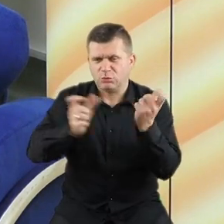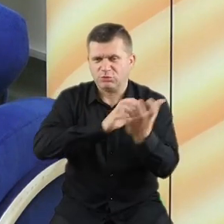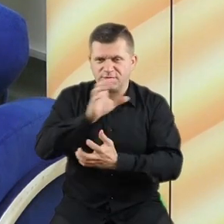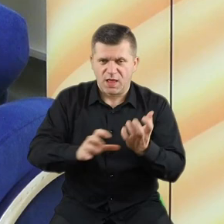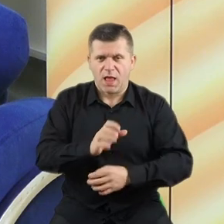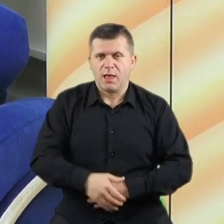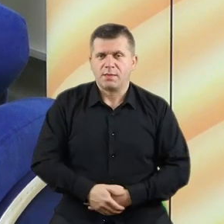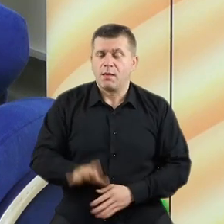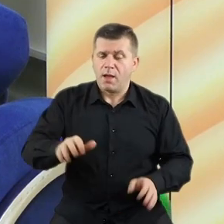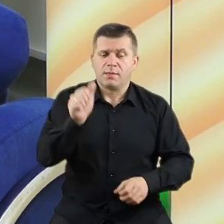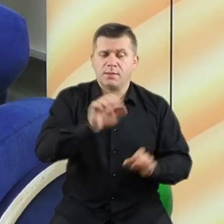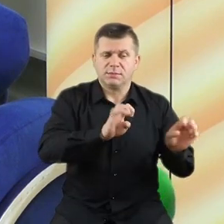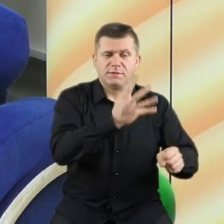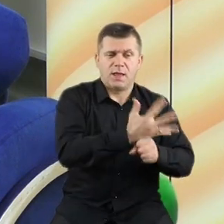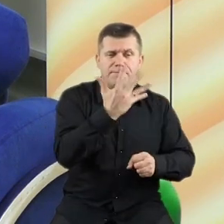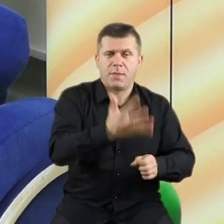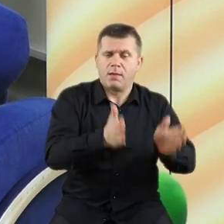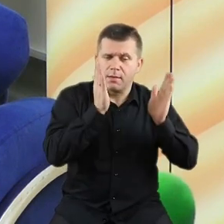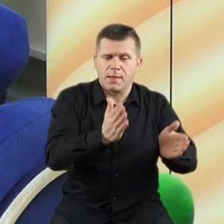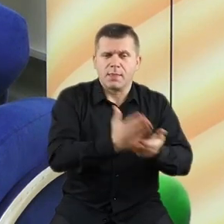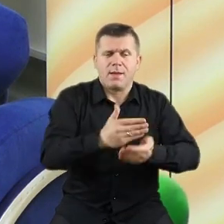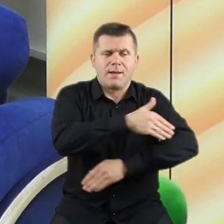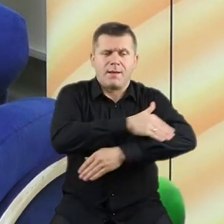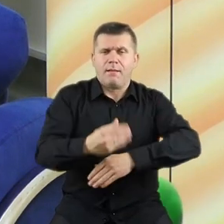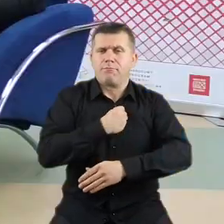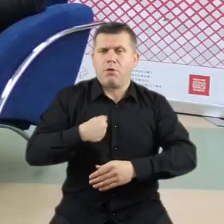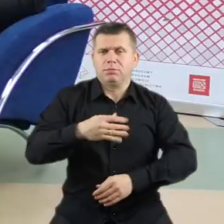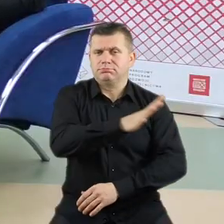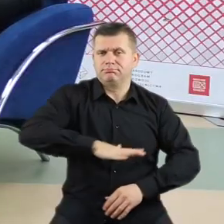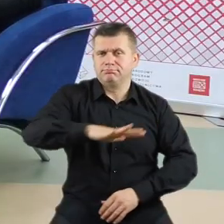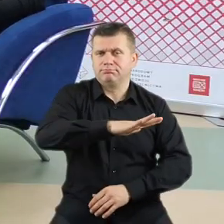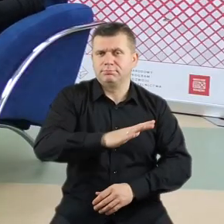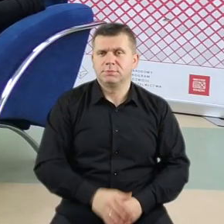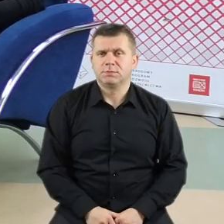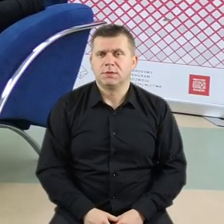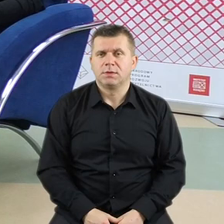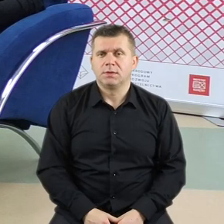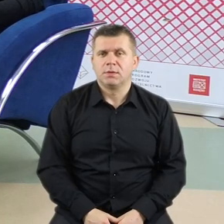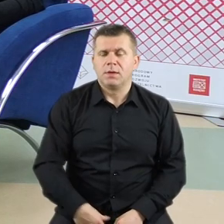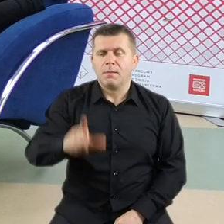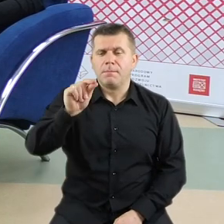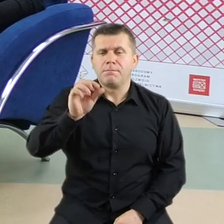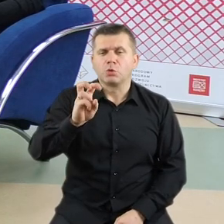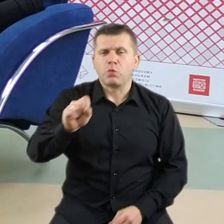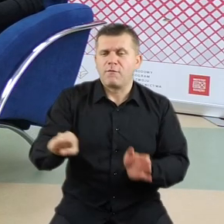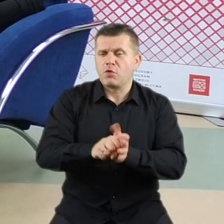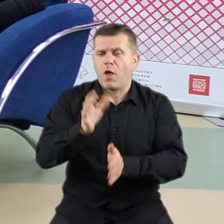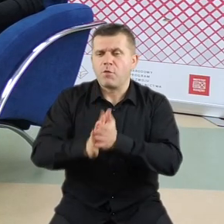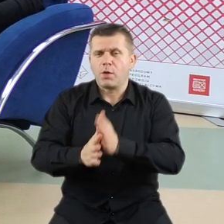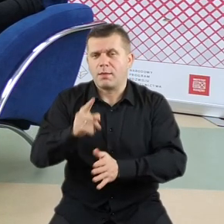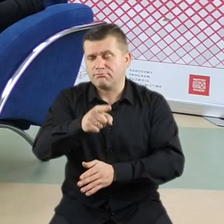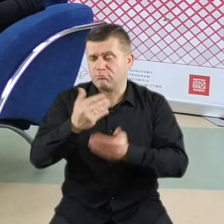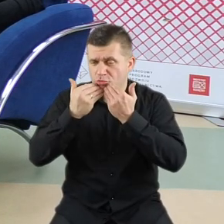całego świata, a jednak 45 ograniczył się do granic Polski. W posłowiu do Wojenki dziękujesz